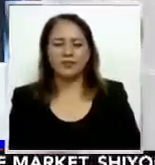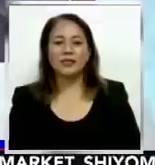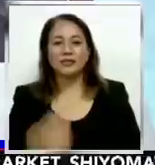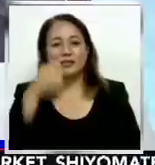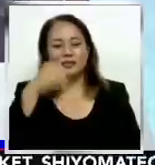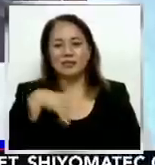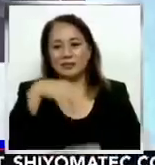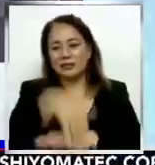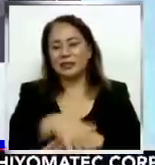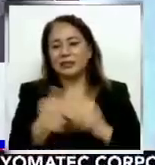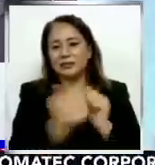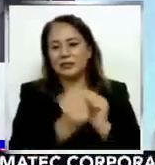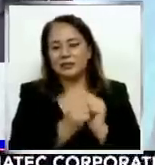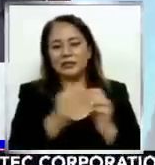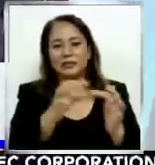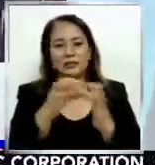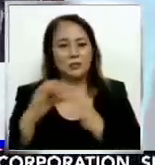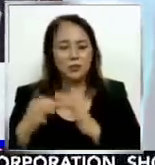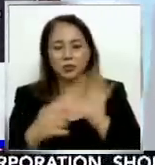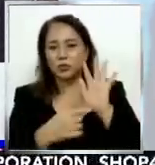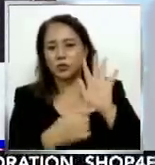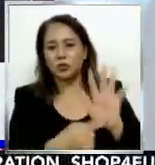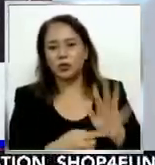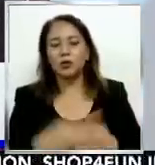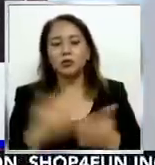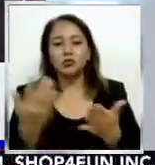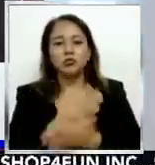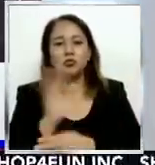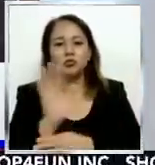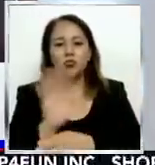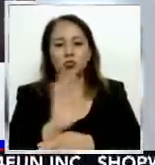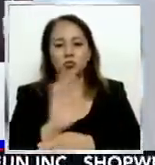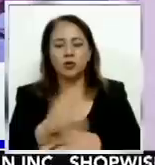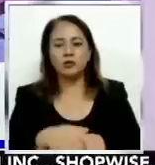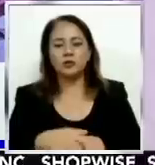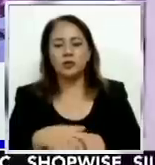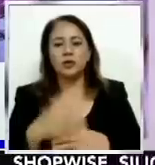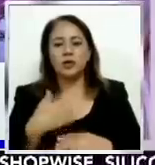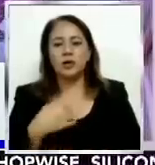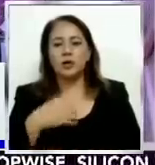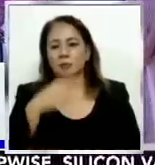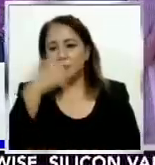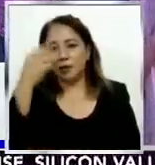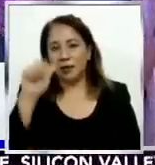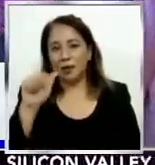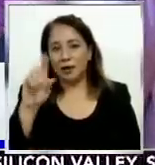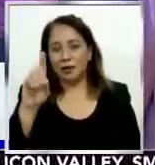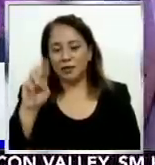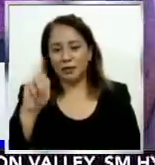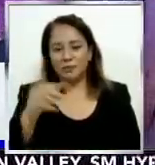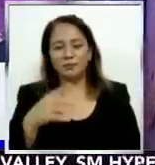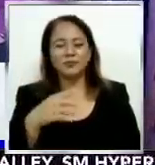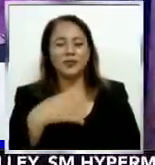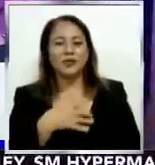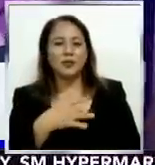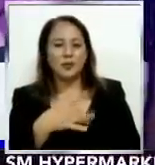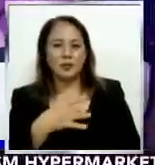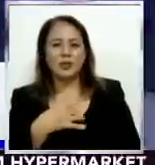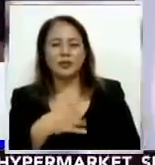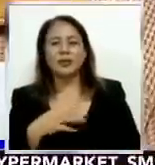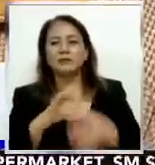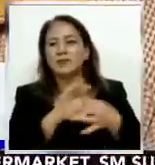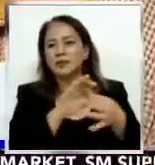screening ng bagong pelikula ni Dwayne Johnson, ang Black Adam. Favorite family bonding daw kasi nila ang panonood ng latest